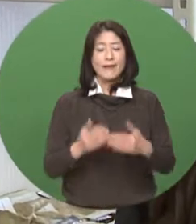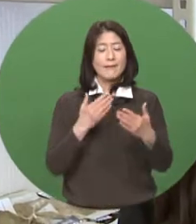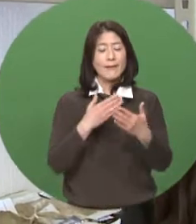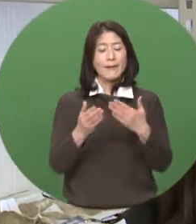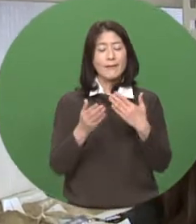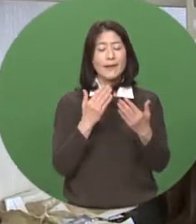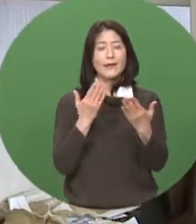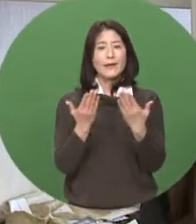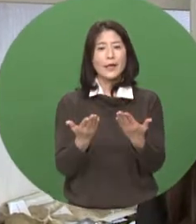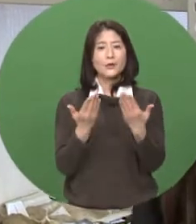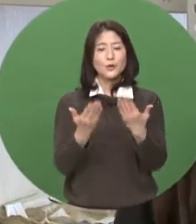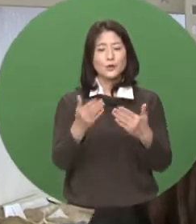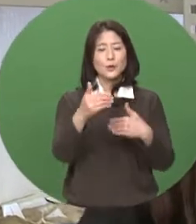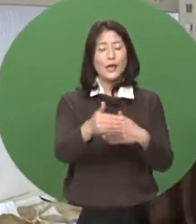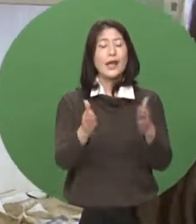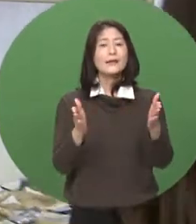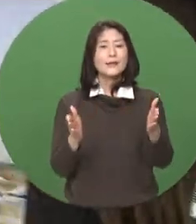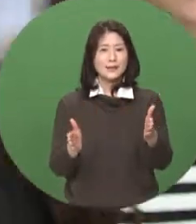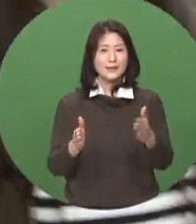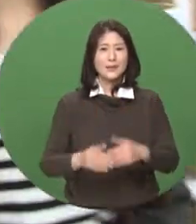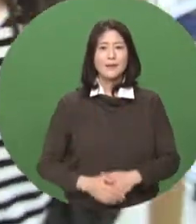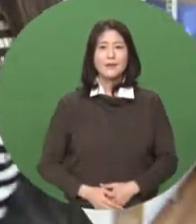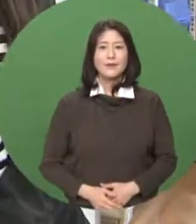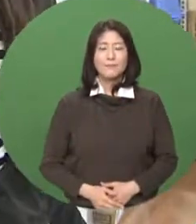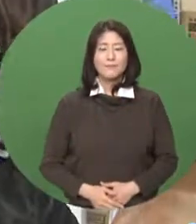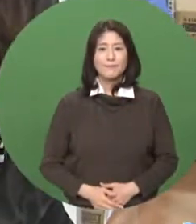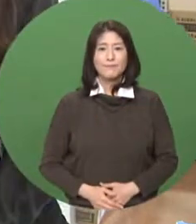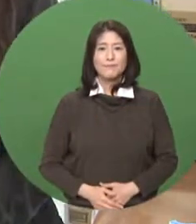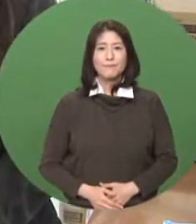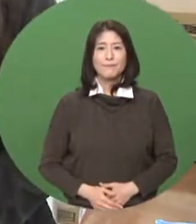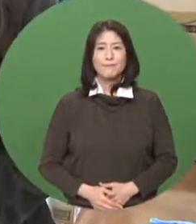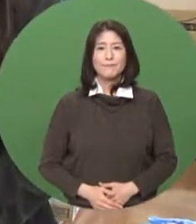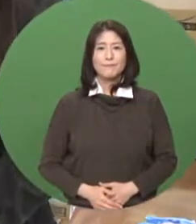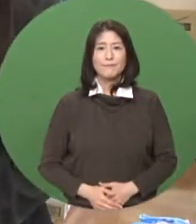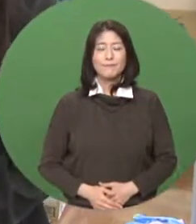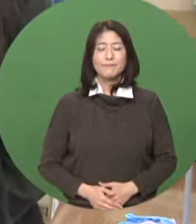験学習室なんです。 あ、体験ができる部屋、は